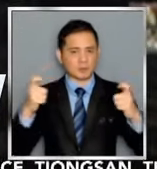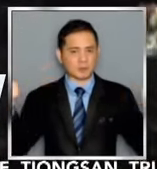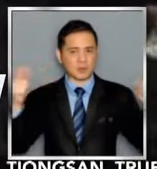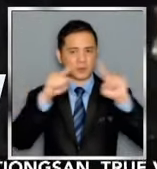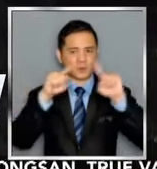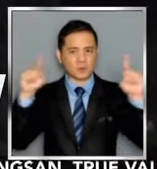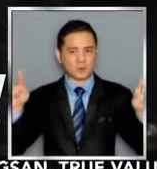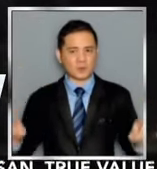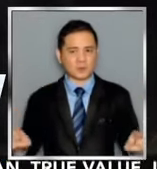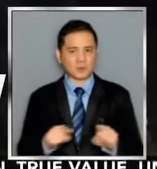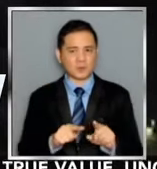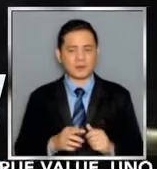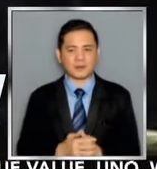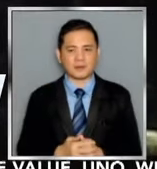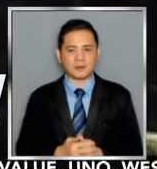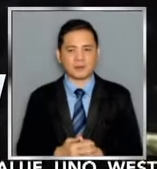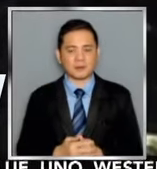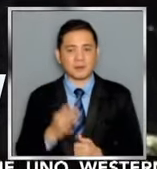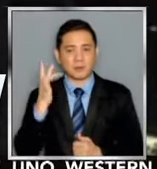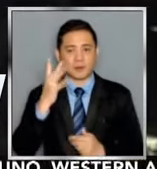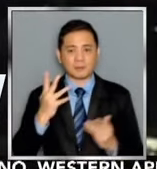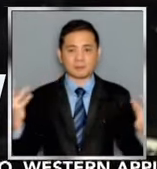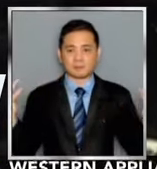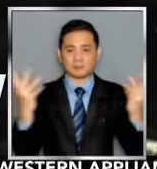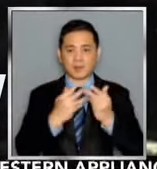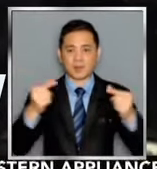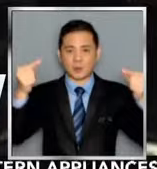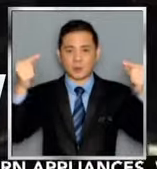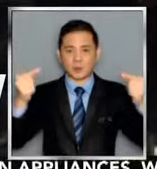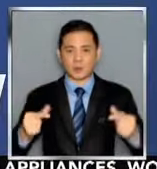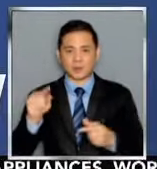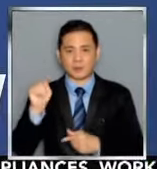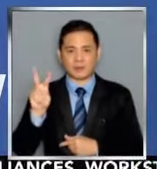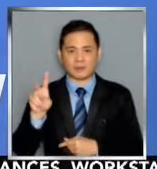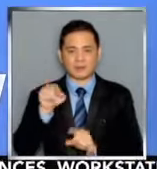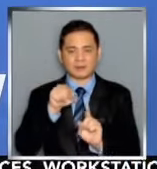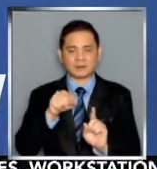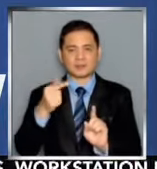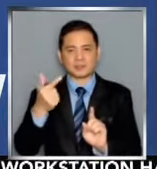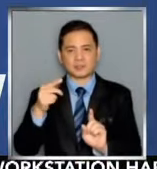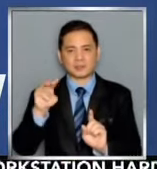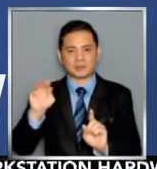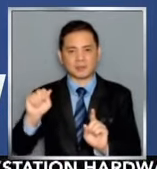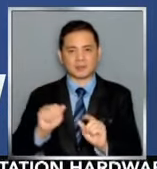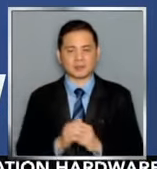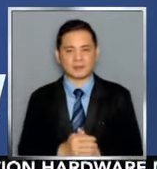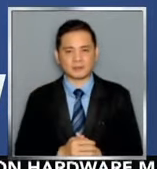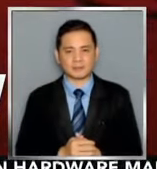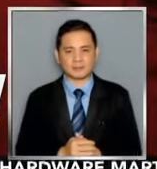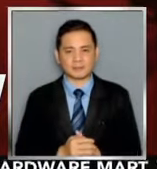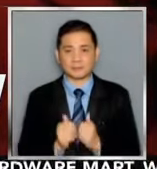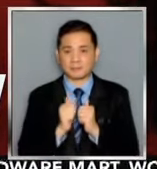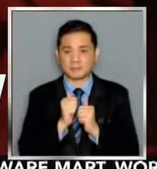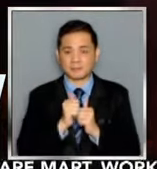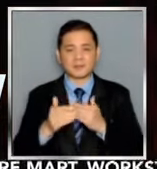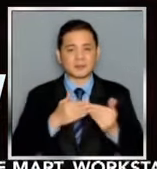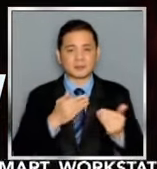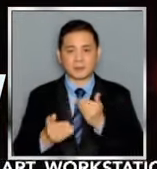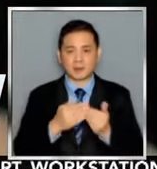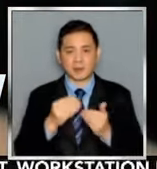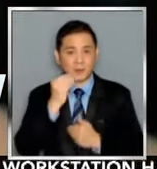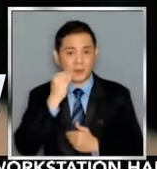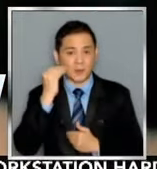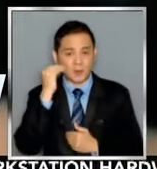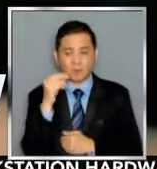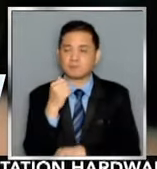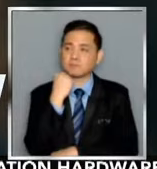na for widescreen viewing ang broadcast ng GMA Network. Ibig sabihin, kahit nasa bahay, mas enhanced